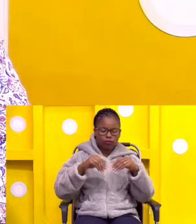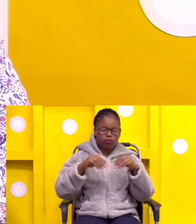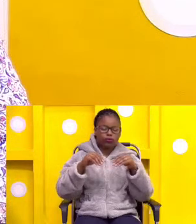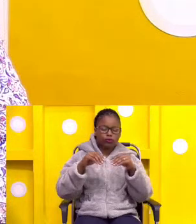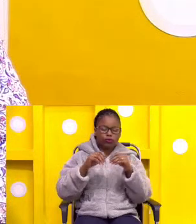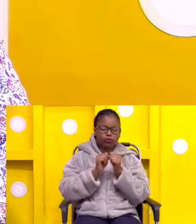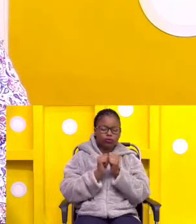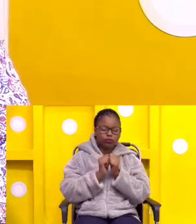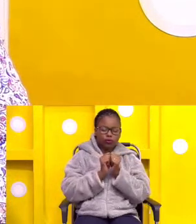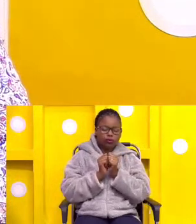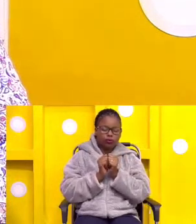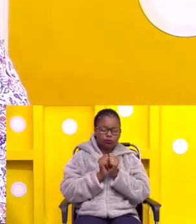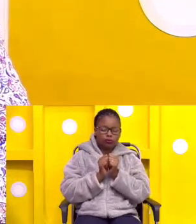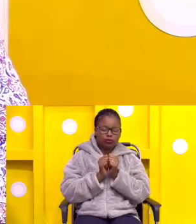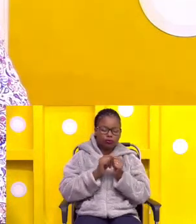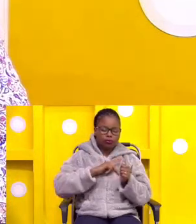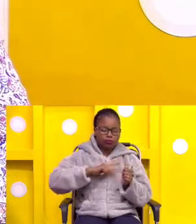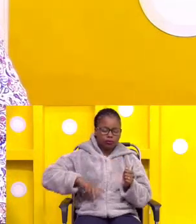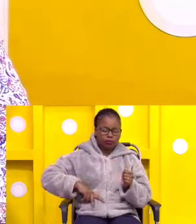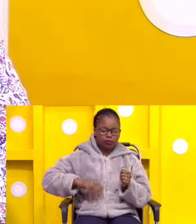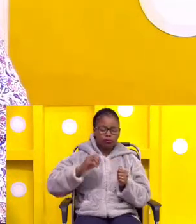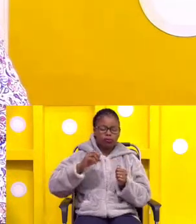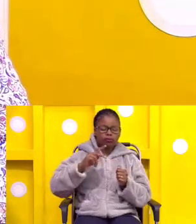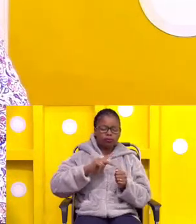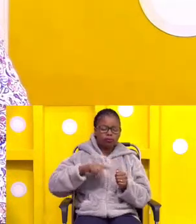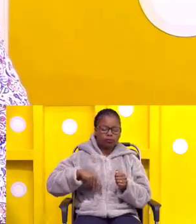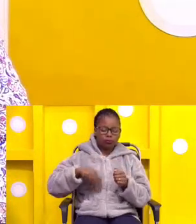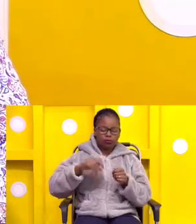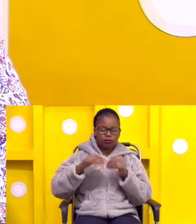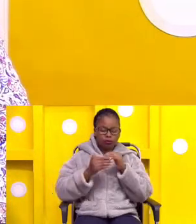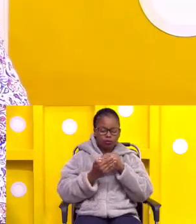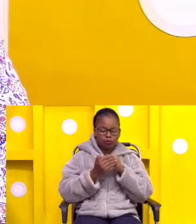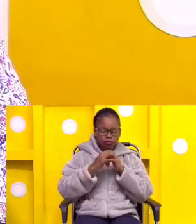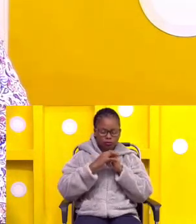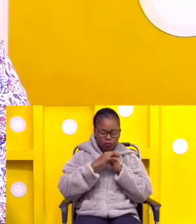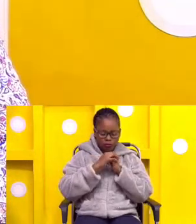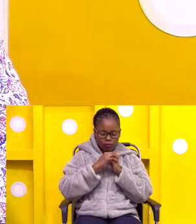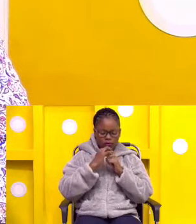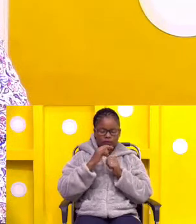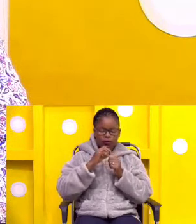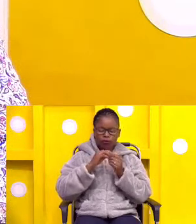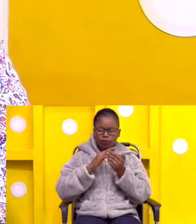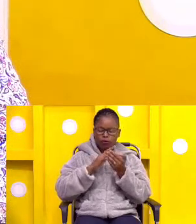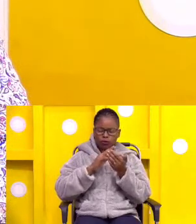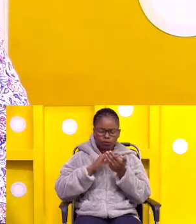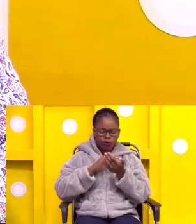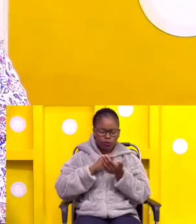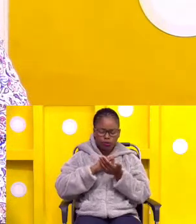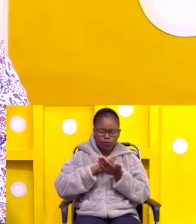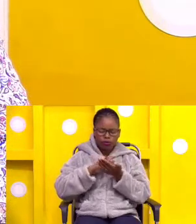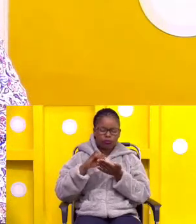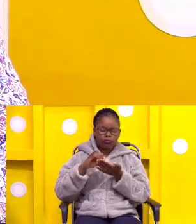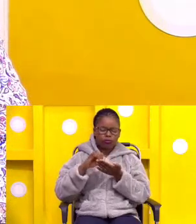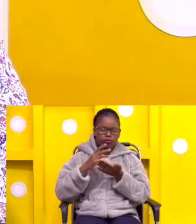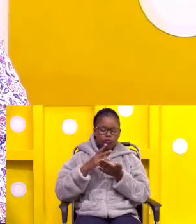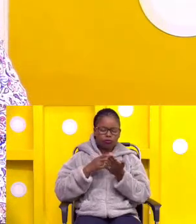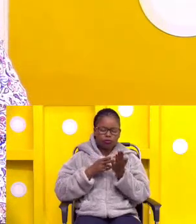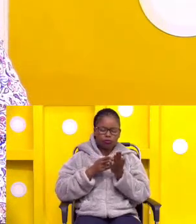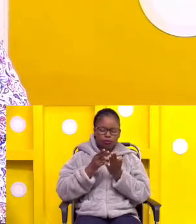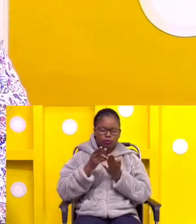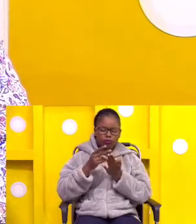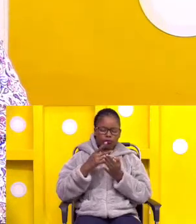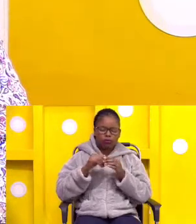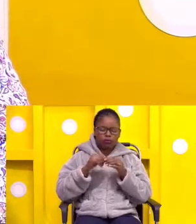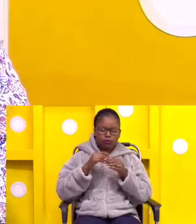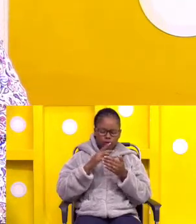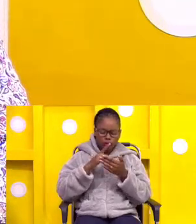wa thamaki. Twakwĩnyihĩria mũno rũcinĩ rũrũ tuoiga wĩ mũtheru. Twakwĩnyihĩria mũno rũcinĩ rũrũ tuoiga nĩ